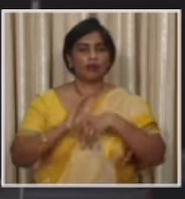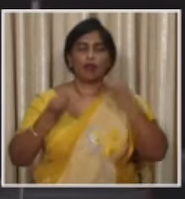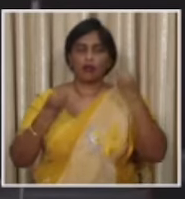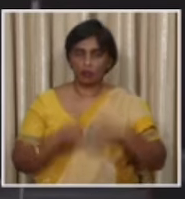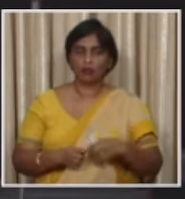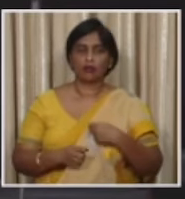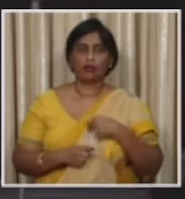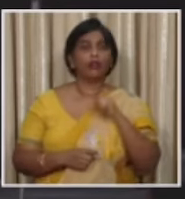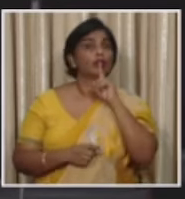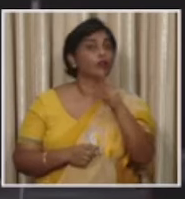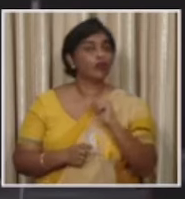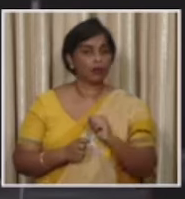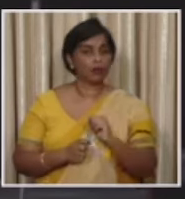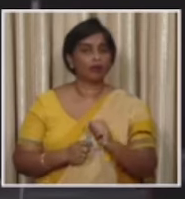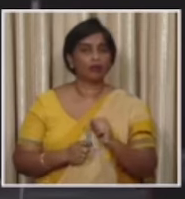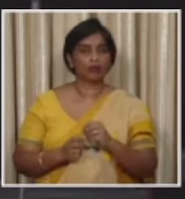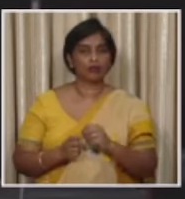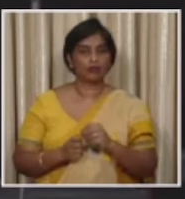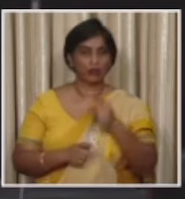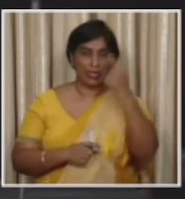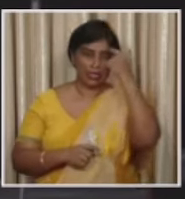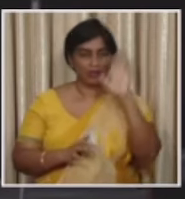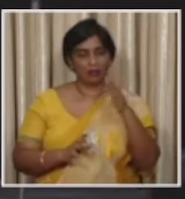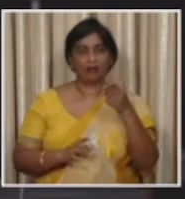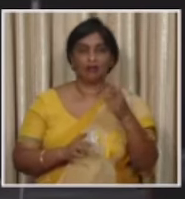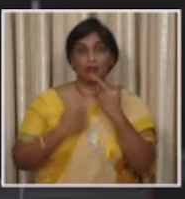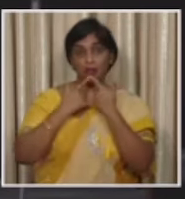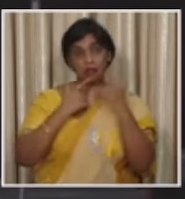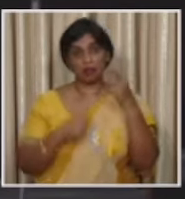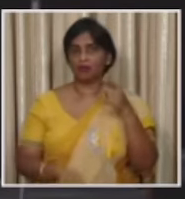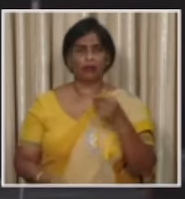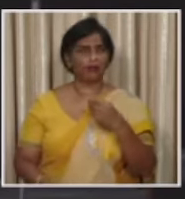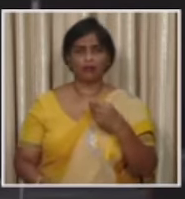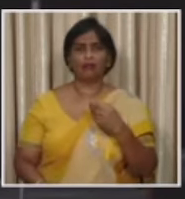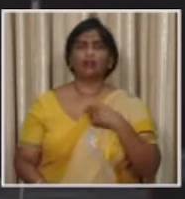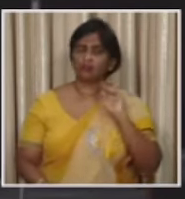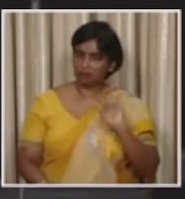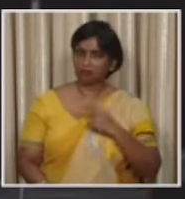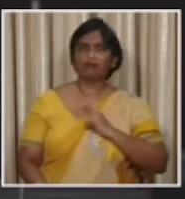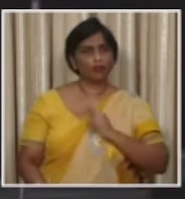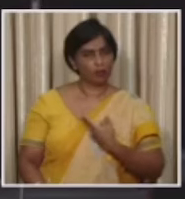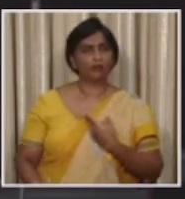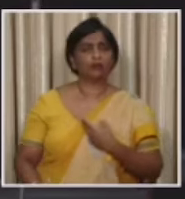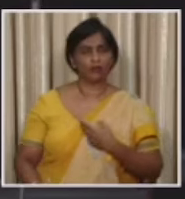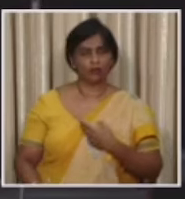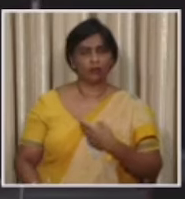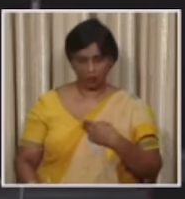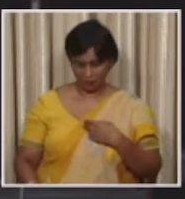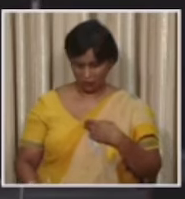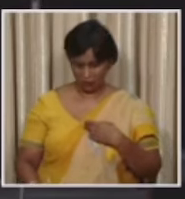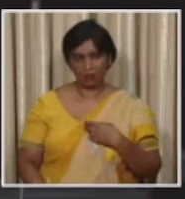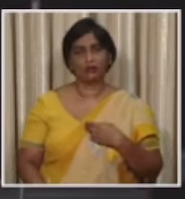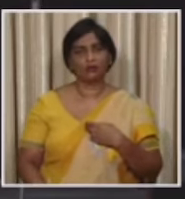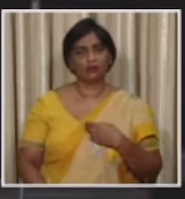උනේ කියලා. මම ඔබතුමාට මොකද්ද කියන්නේ? ඒ කියන්නේ ඔබතුමා ඒක හිතනවා ඔබතුමාගේ වීරත්වයක් කියලා. නෑ, අපි වෙනස් විය යුතු නම් වෙනස් විය යුතුයි. ඒ යන